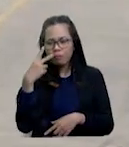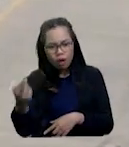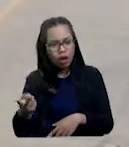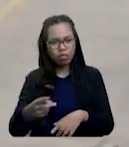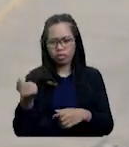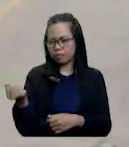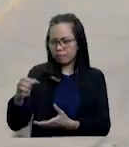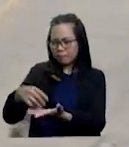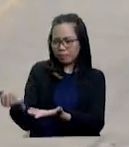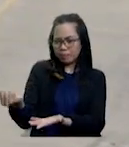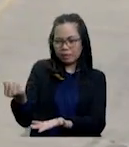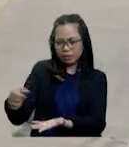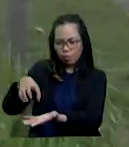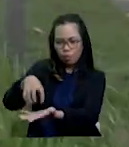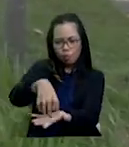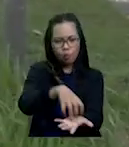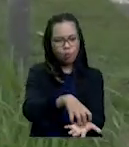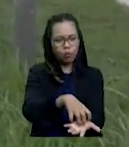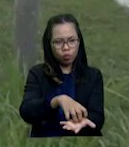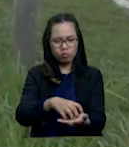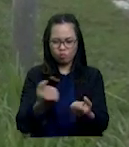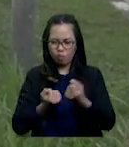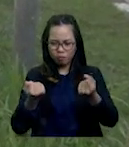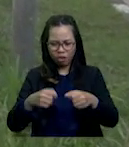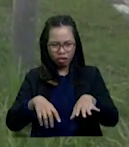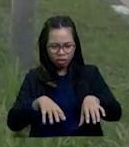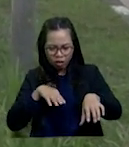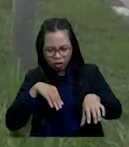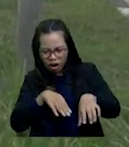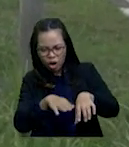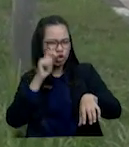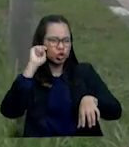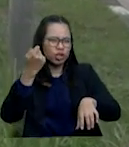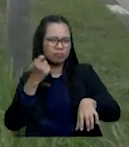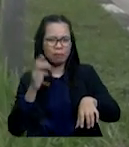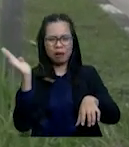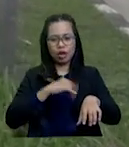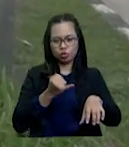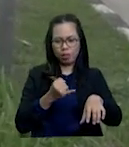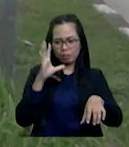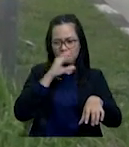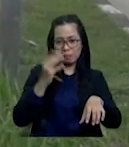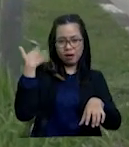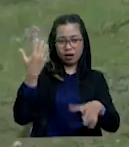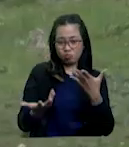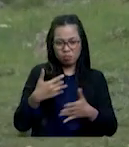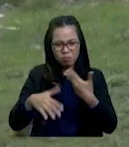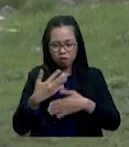Kepadatan volume kendaraan diperkirakan terjadi hingga Jumat malam. Dari Brebes, Jawa Tengah, Yunibar, iNews melaporkan.